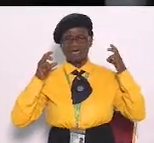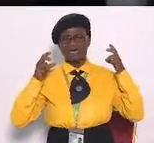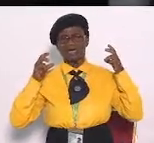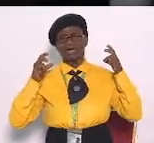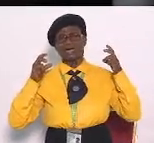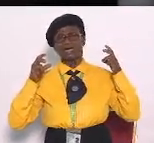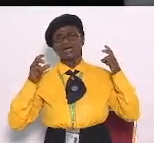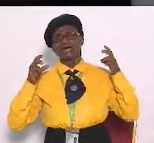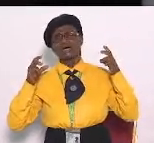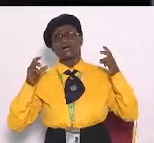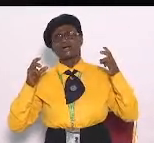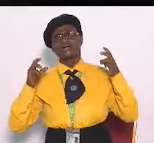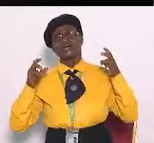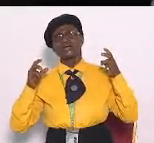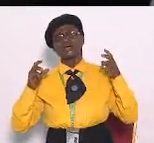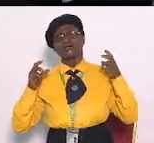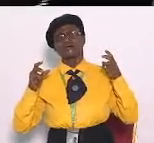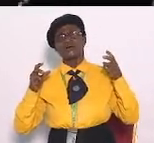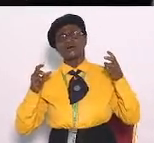Prophète